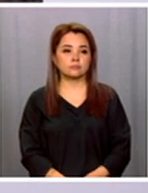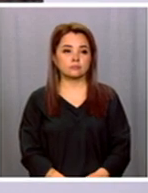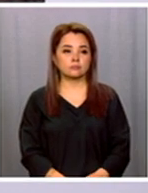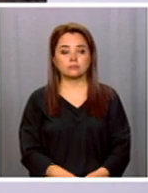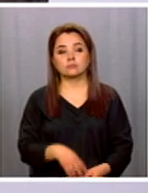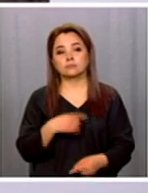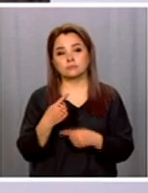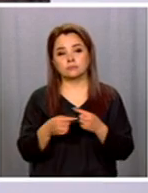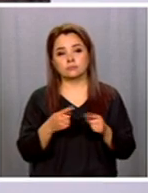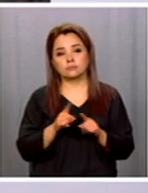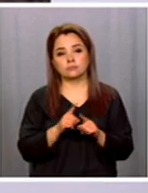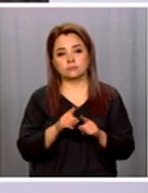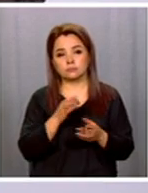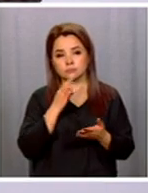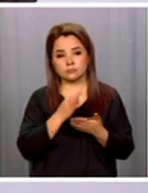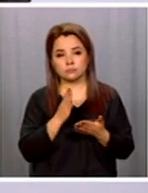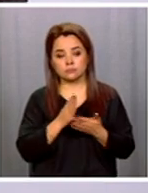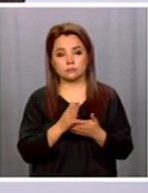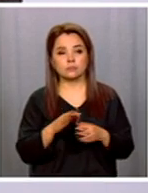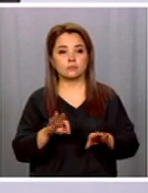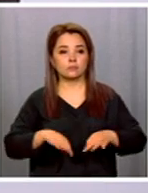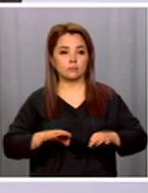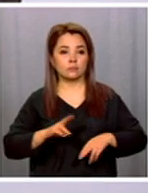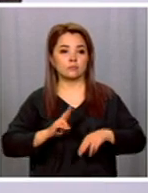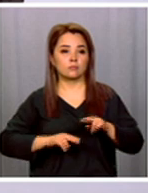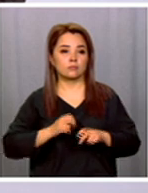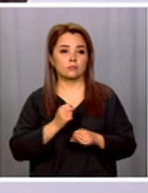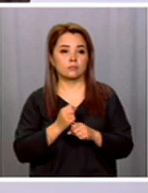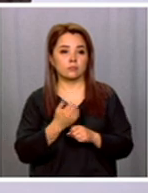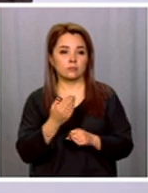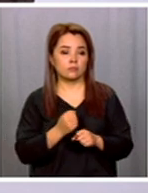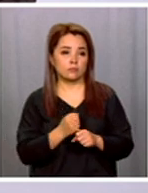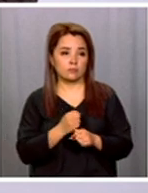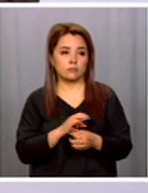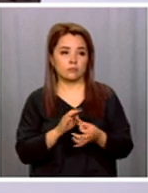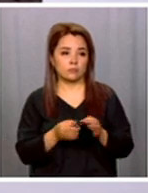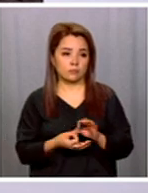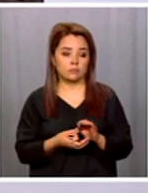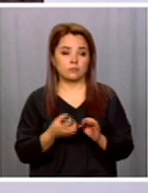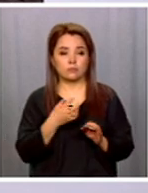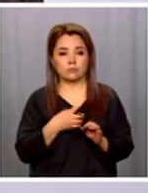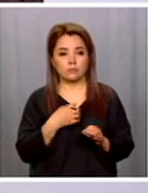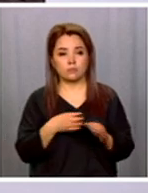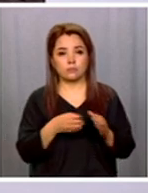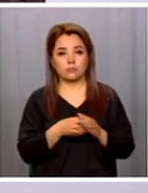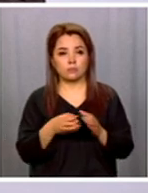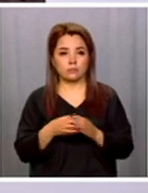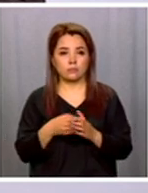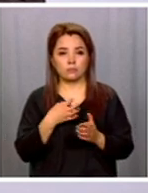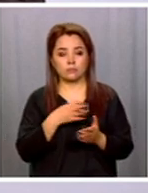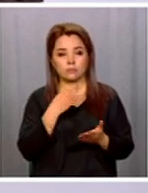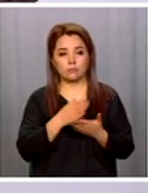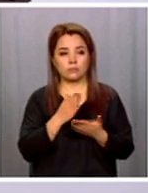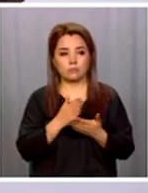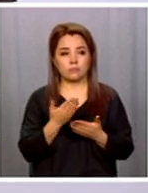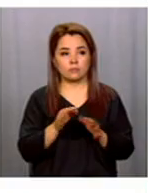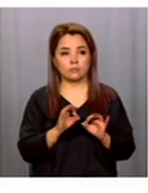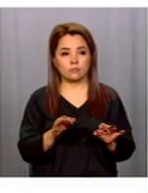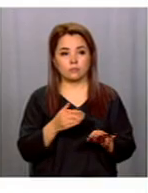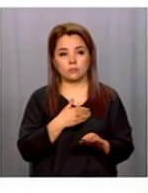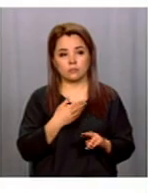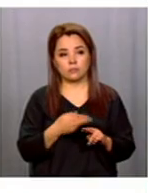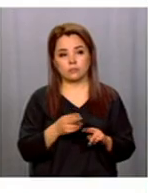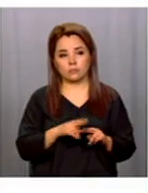Келесі кезекте жалпы мынау машина саласы өнімдерінің қолдануына қарай негізгі салаларға бөлінеді. Енді осыларға тоқталып өтсек,